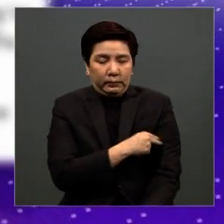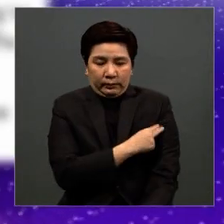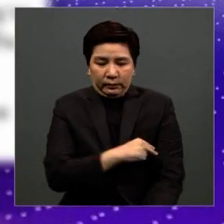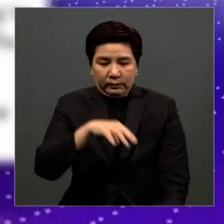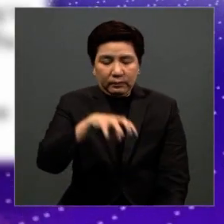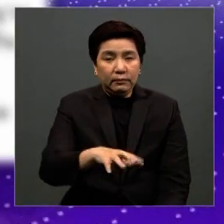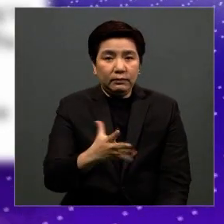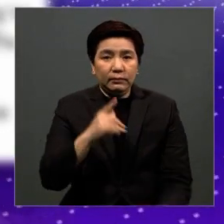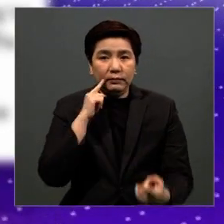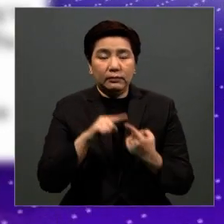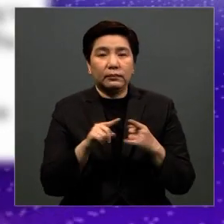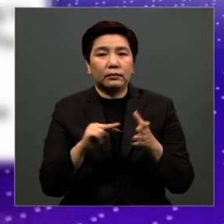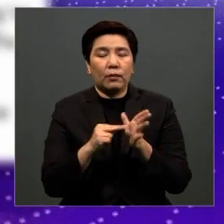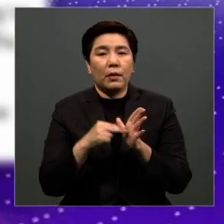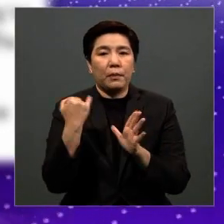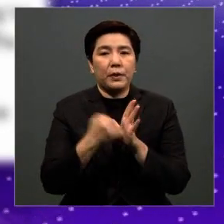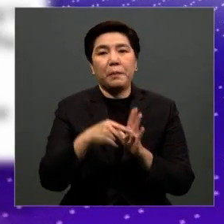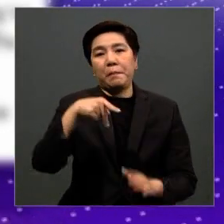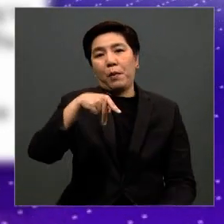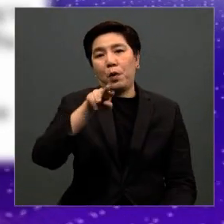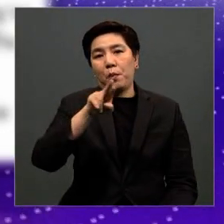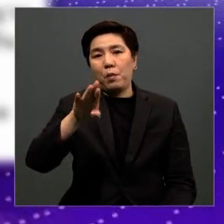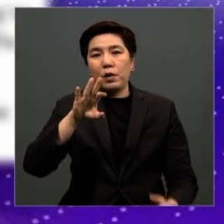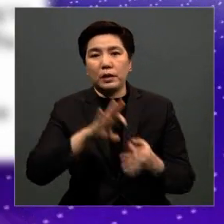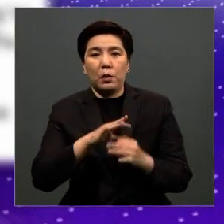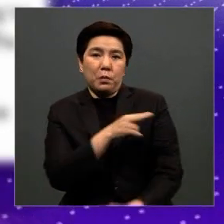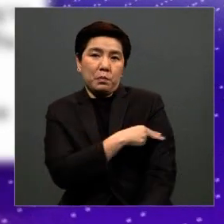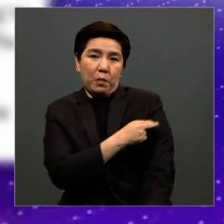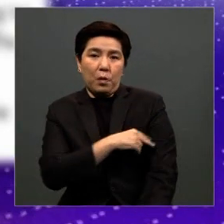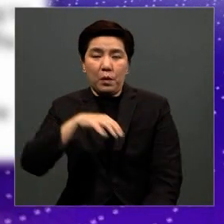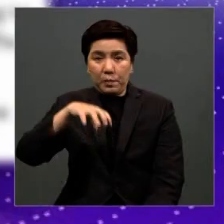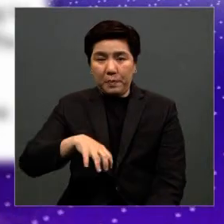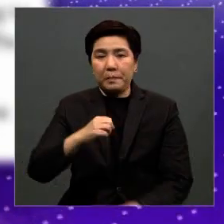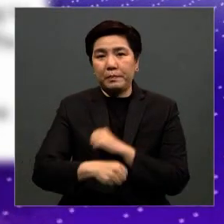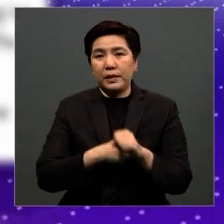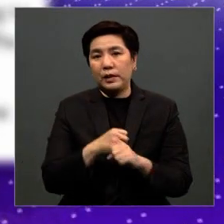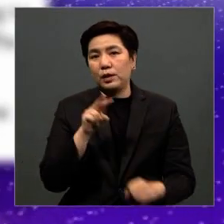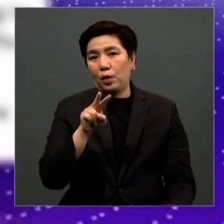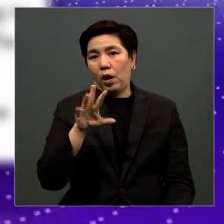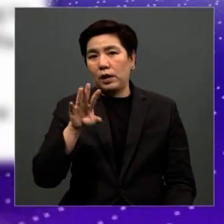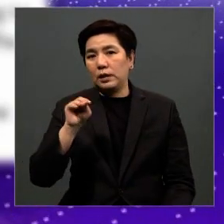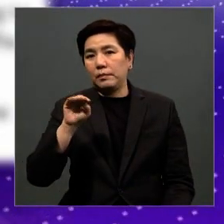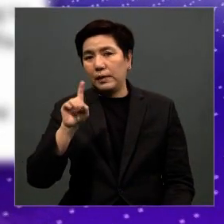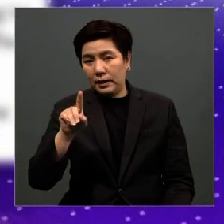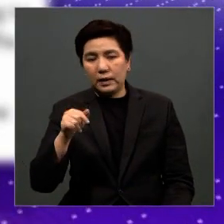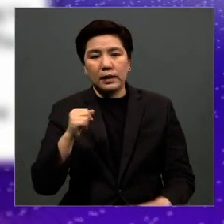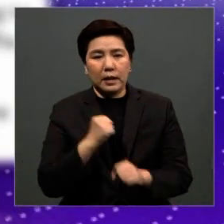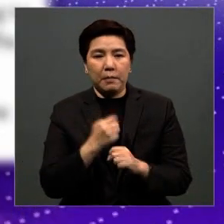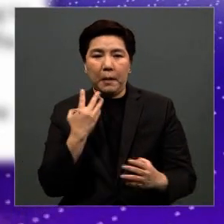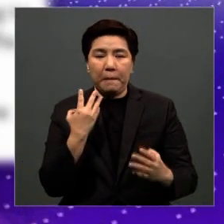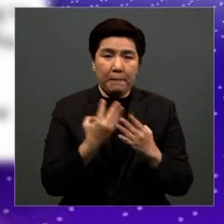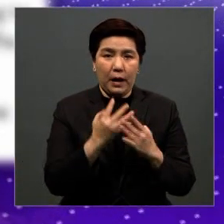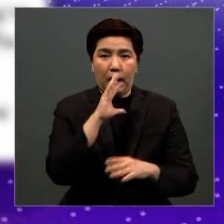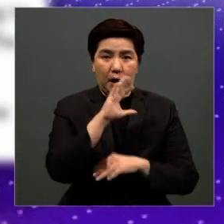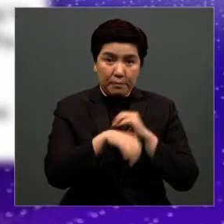ฉะนั้นก็จะเข้าข่ายผิดพรบสถานพยาบาลพุทธศัก 2541หรือคลินิกเถื่อนด้วยต้องระวังโทษ